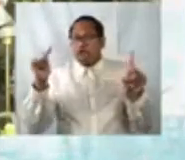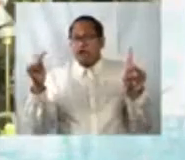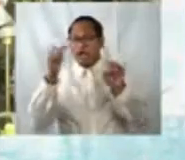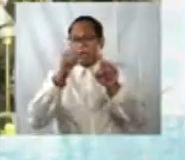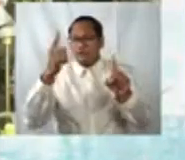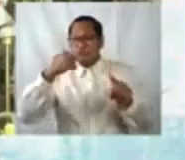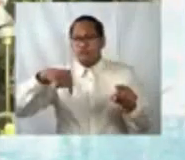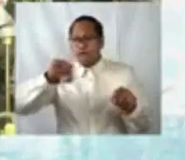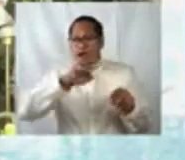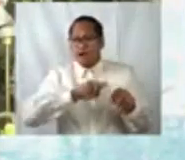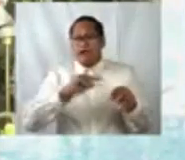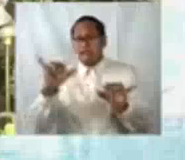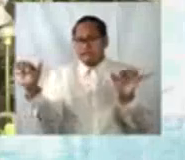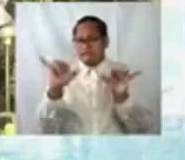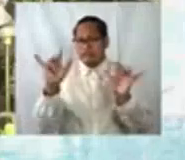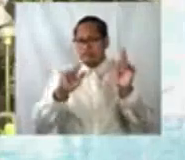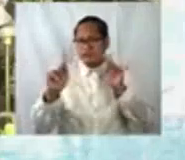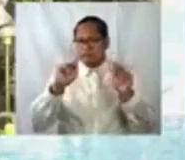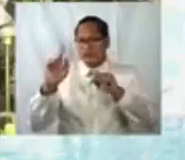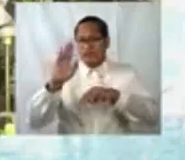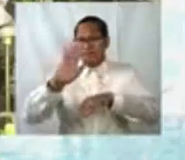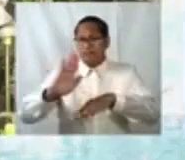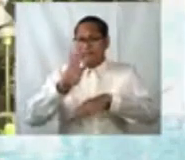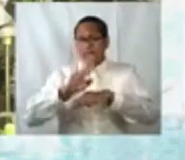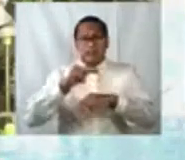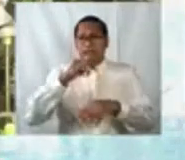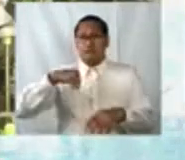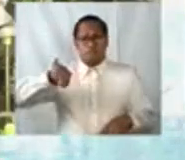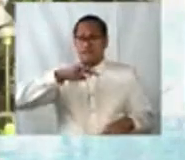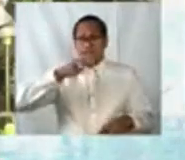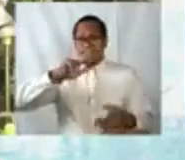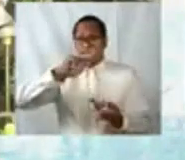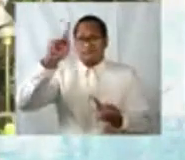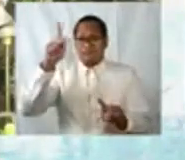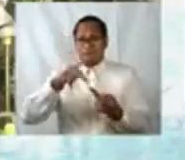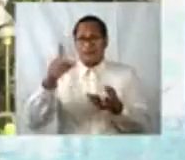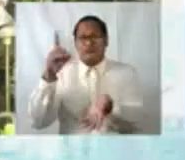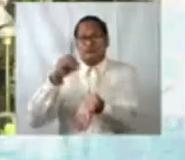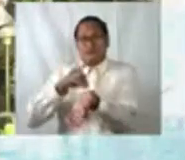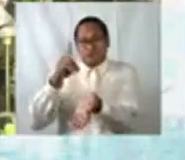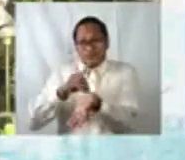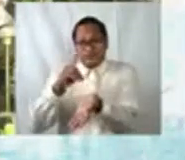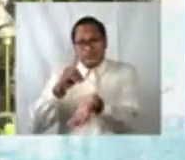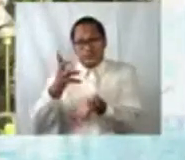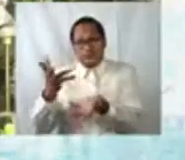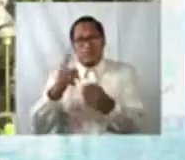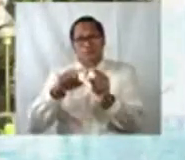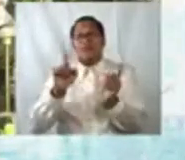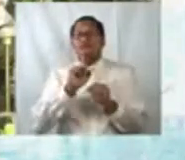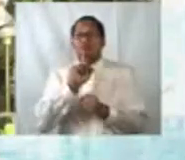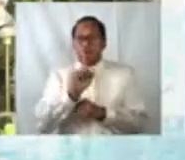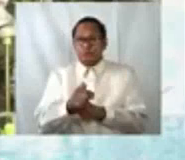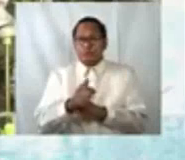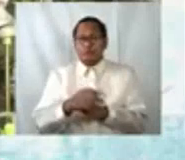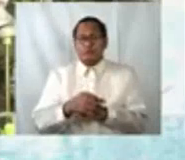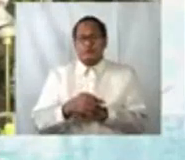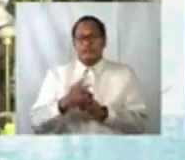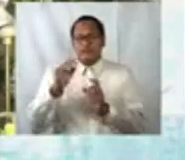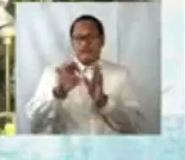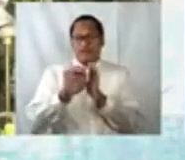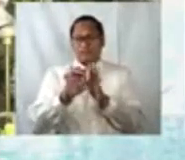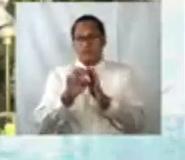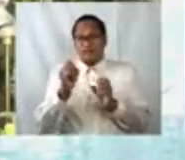kapwa at sa bayan. Hindi tayo lahat perfecto, mga doktora, no? Pero sa totoo lang, kung titignan natin